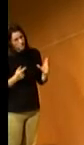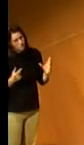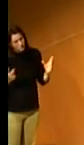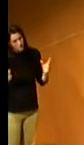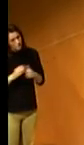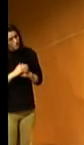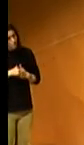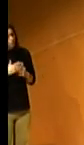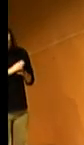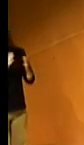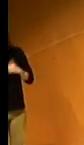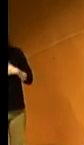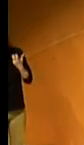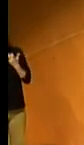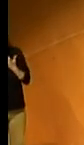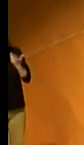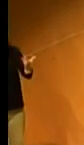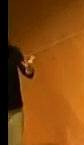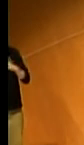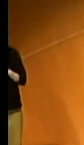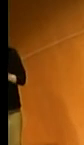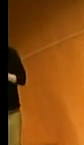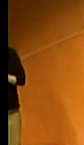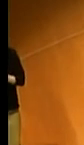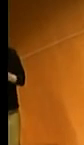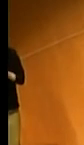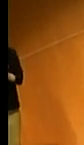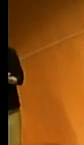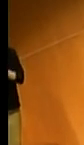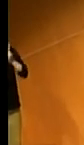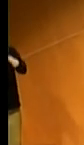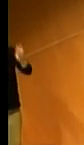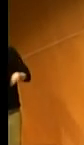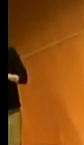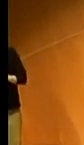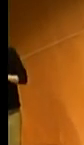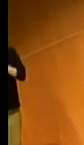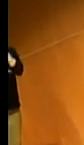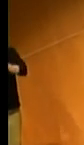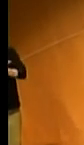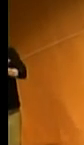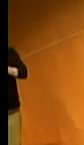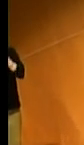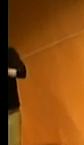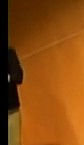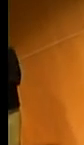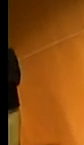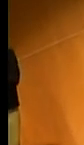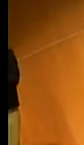il y a des élèves qui font le CAP en 3 ans. Hein, ils peuvent faire un bac pro en 4 ans aussi.